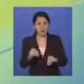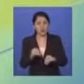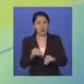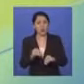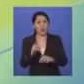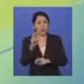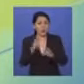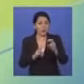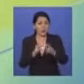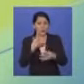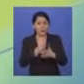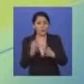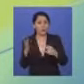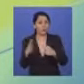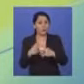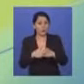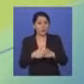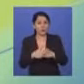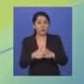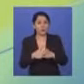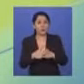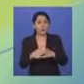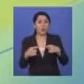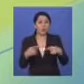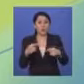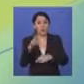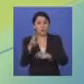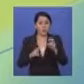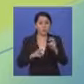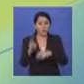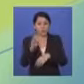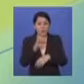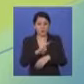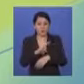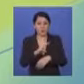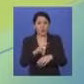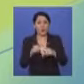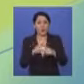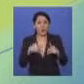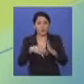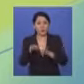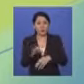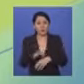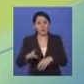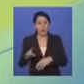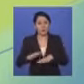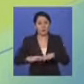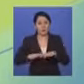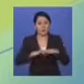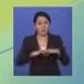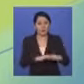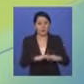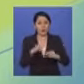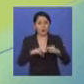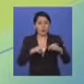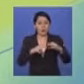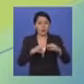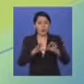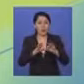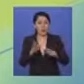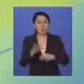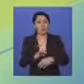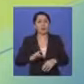Еш кәсіпорын өз жұмысын тоқтатпай, керісінше кей өндіріс ошақтарының жұмыс қарқын артқан. Одан бөлек өңір инвестиция тартудан құрылыс саласы